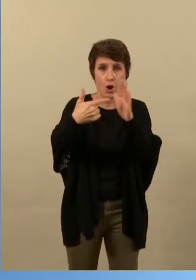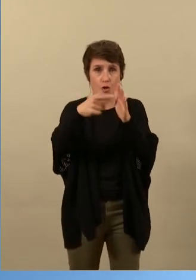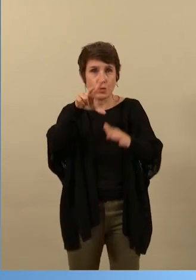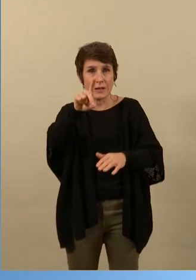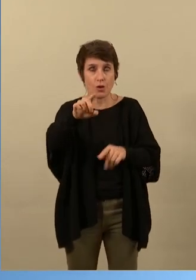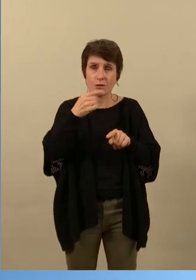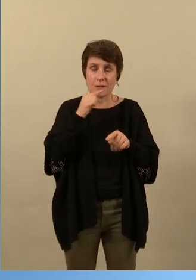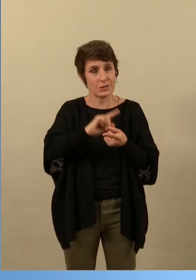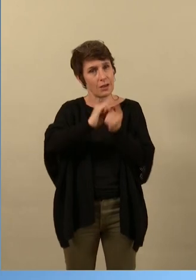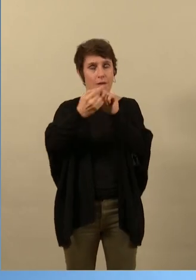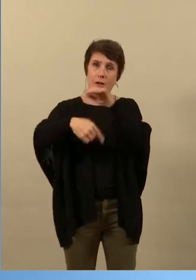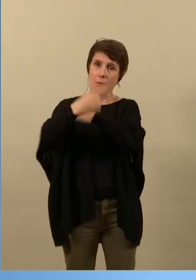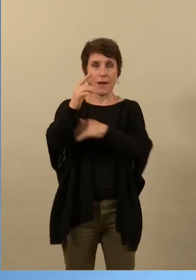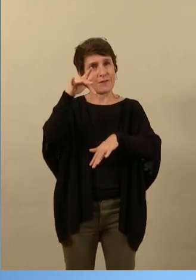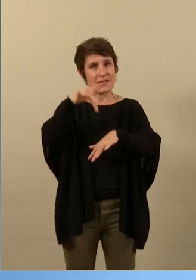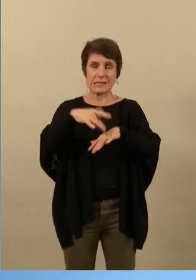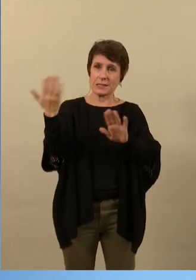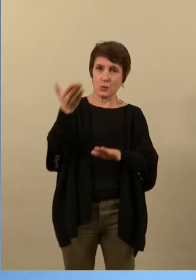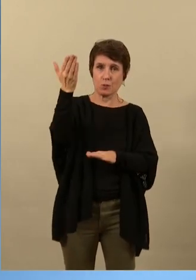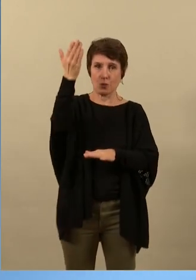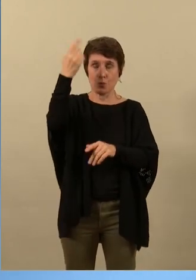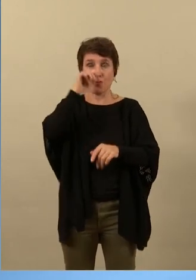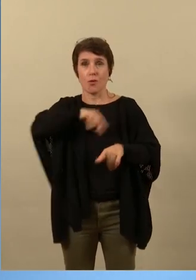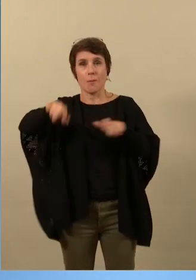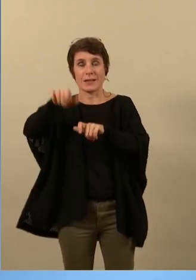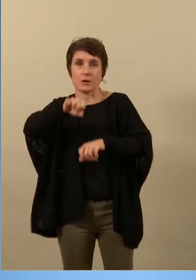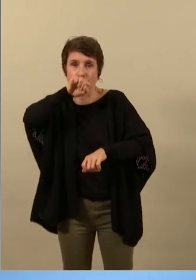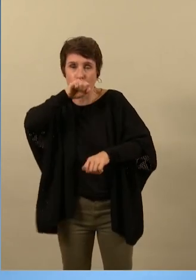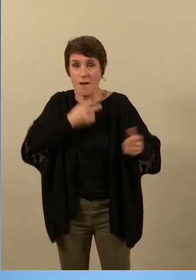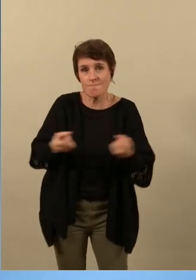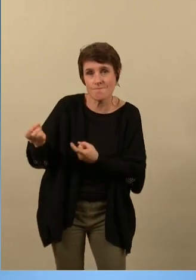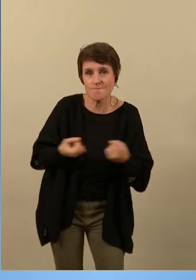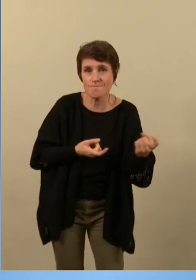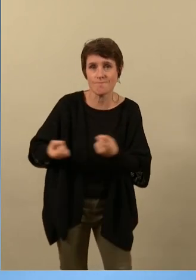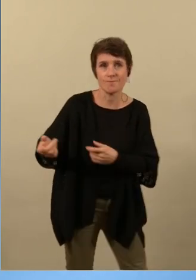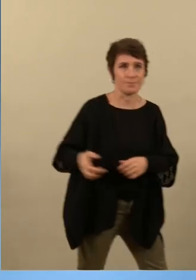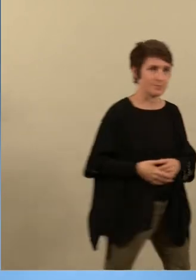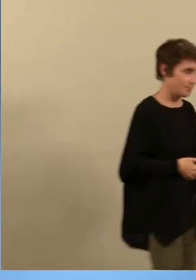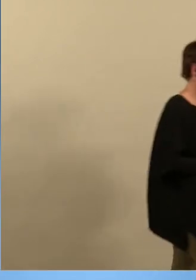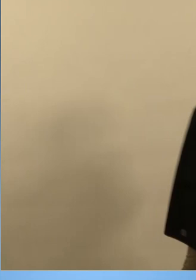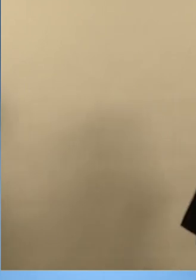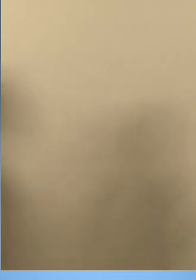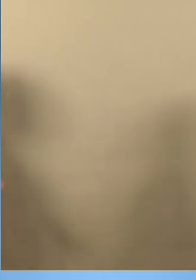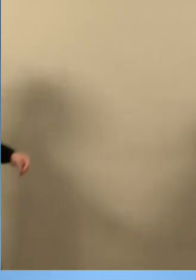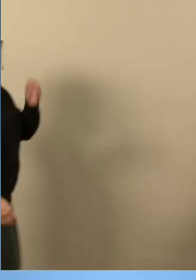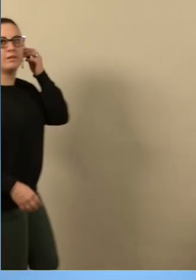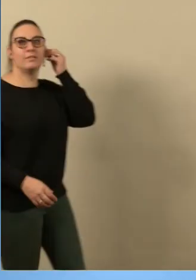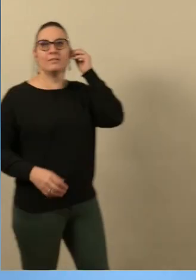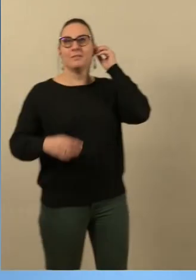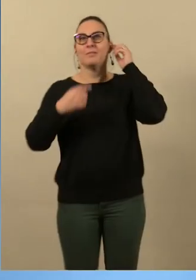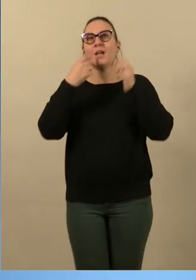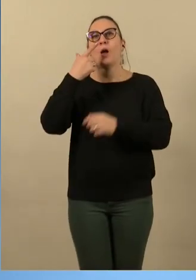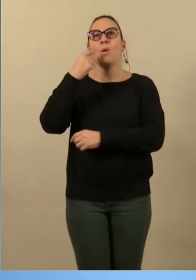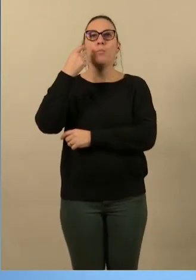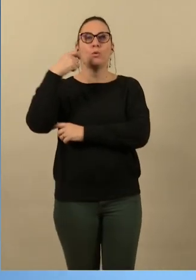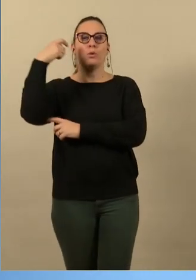d'excellence pour les amateurs d'gliss le conseil municipal de Grenoble à Monsieur Ferrari à Monsieur